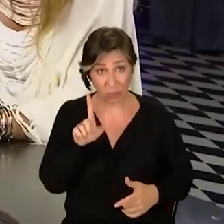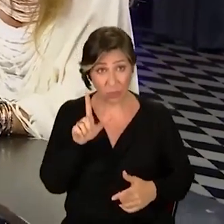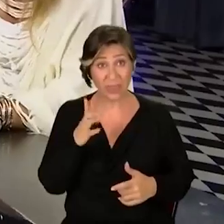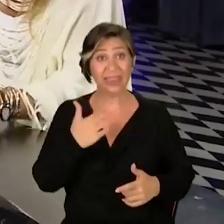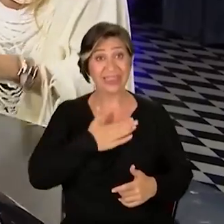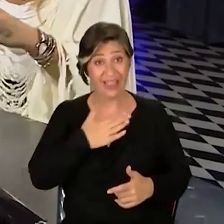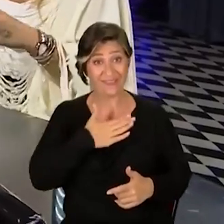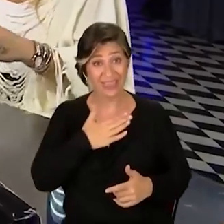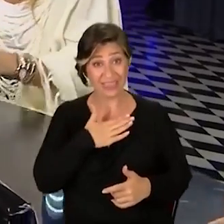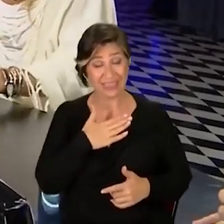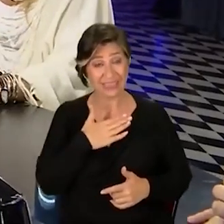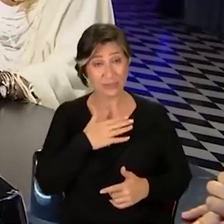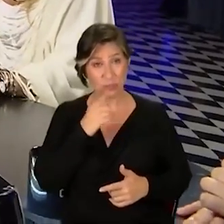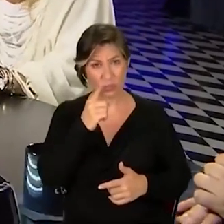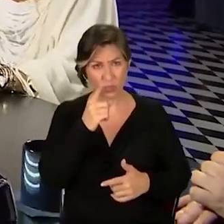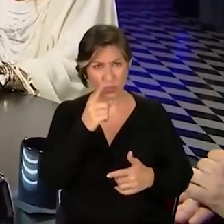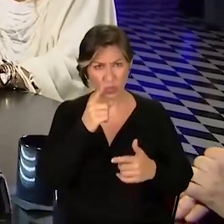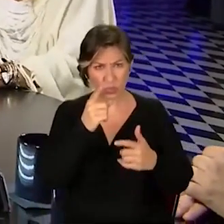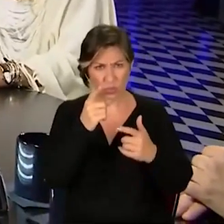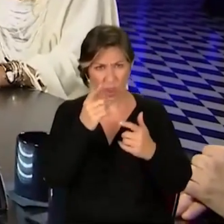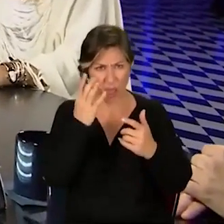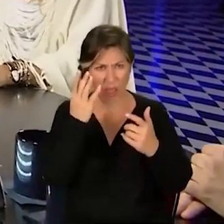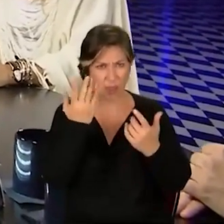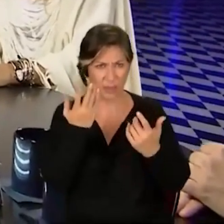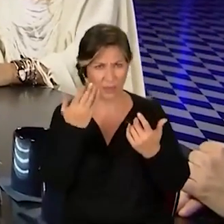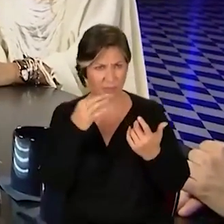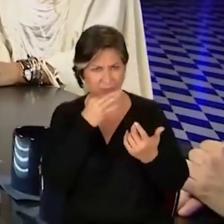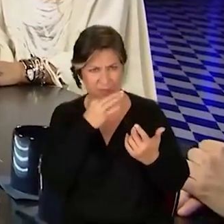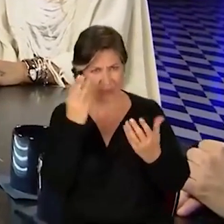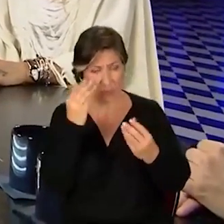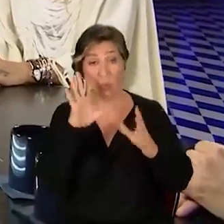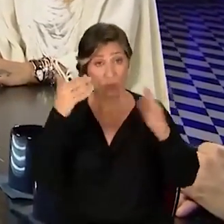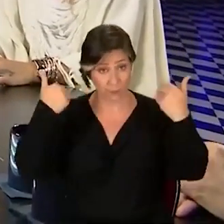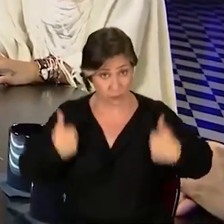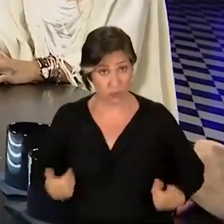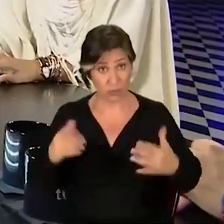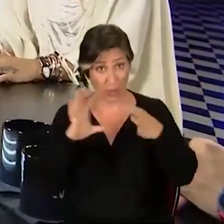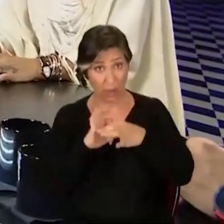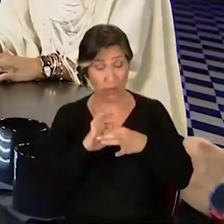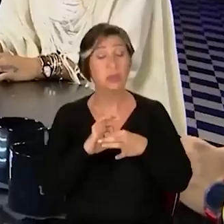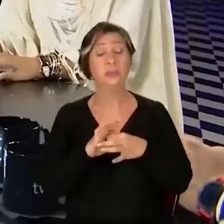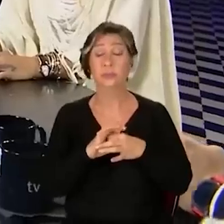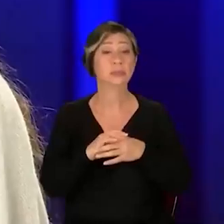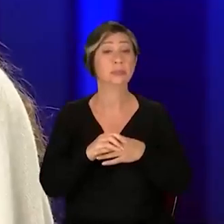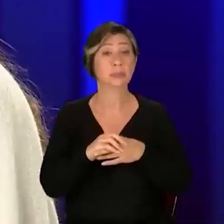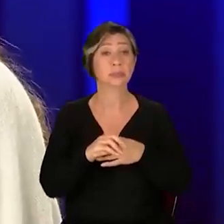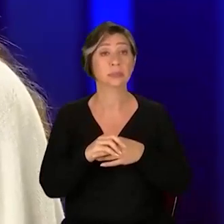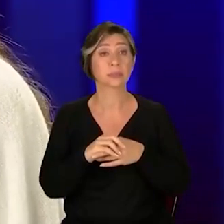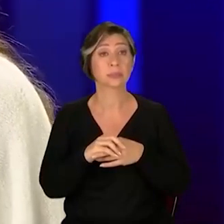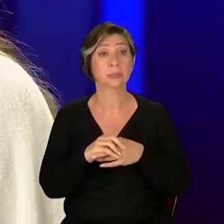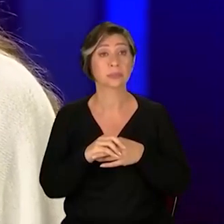Evet, nefesin. Ama bu mecazi mi? Yok, hayır, mecazi değil. Bu fizyolojik mi? Evet, fizyolojik. Öyle